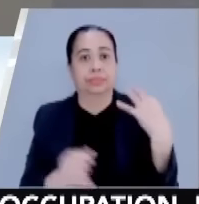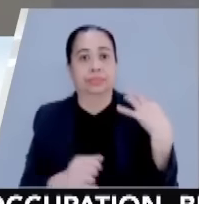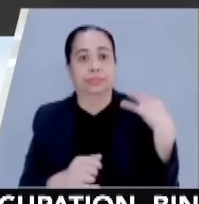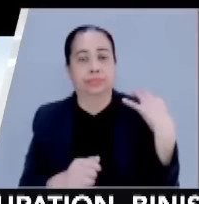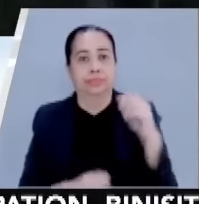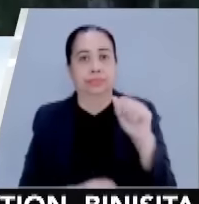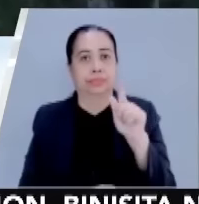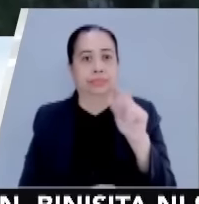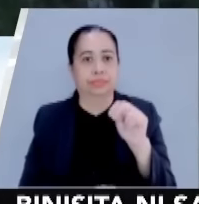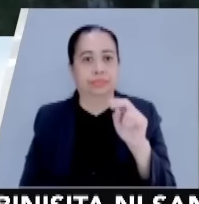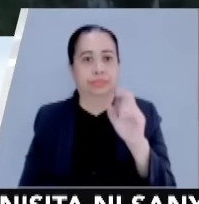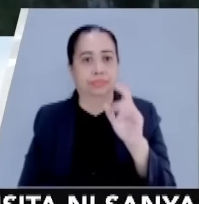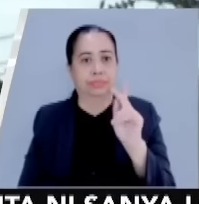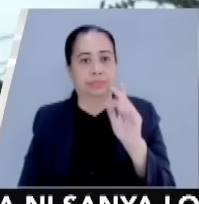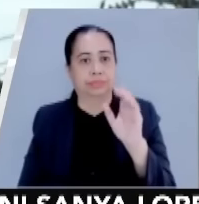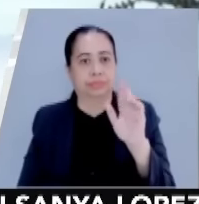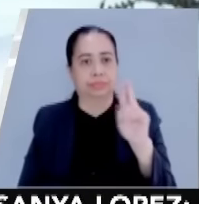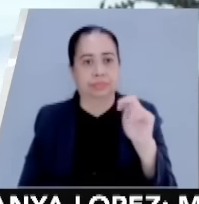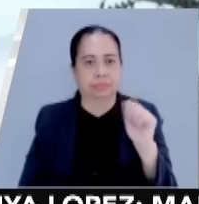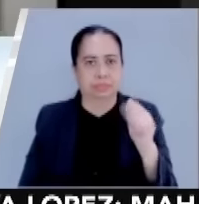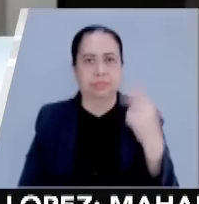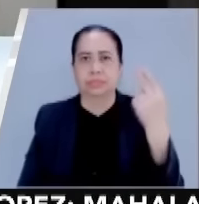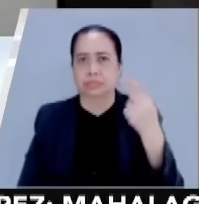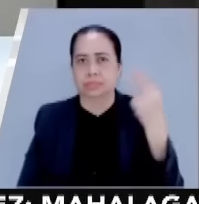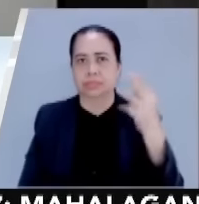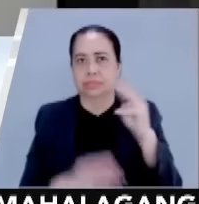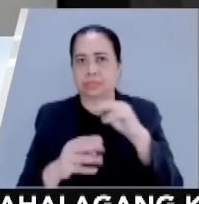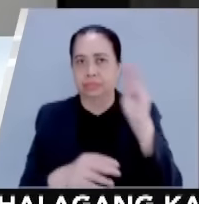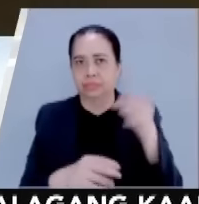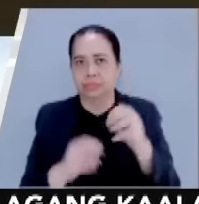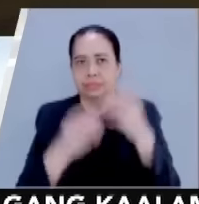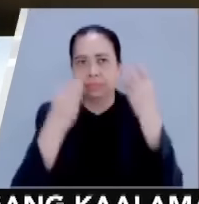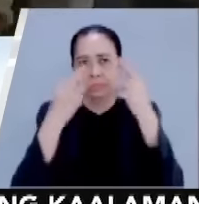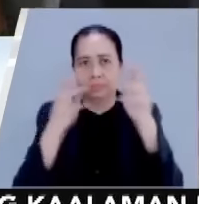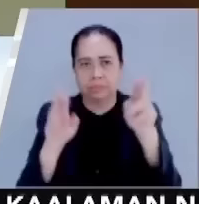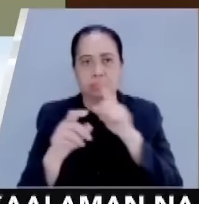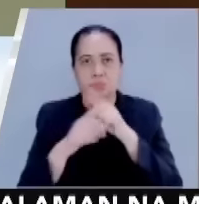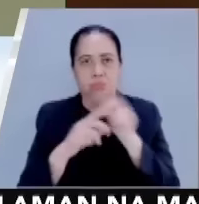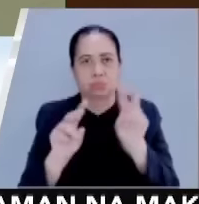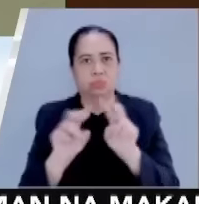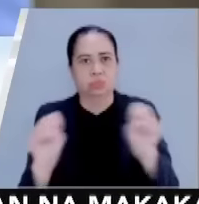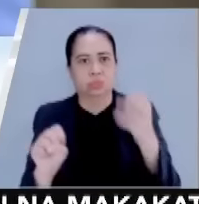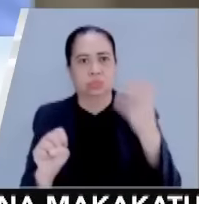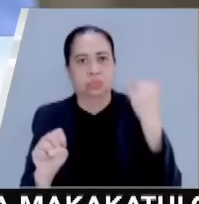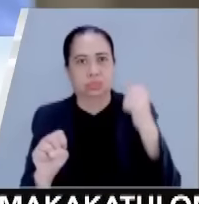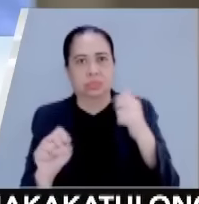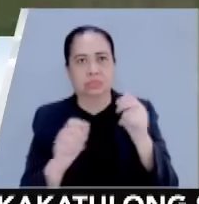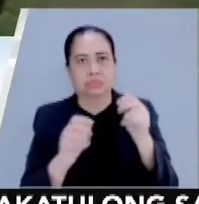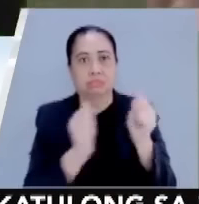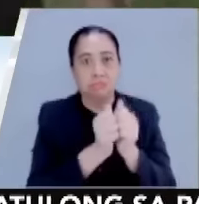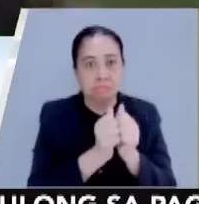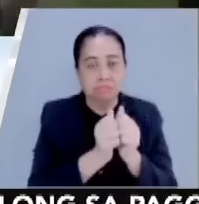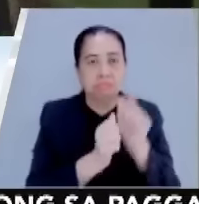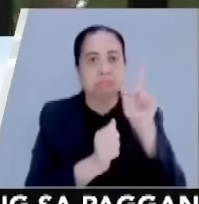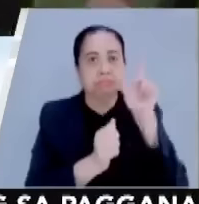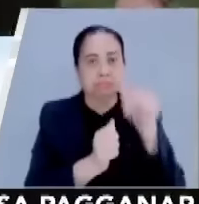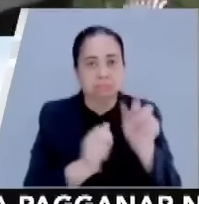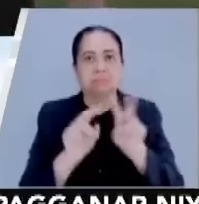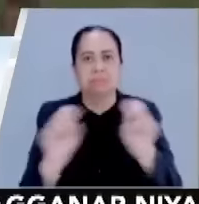Caringal. May kasaysayan ng Maynila na mga mayor na kinalaban ng dati nilang katiket na vice mayor.